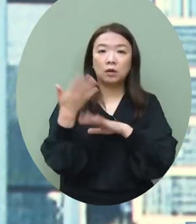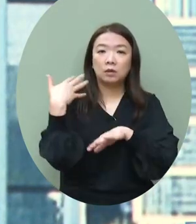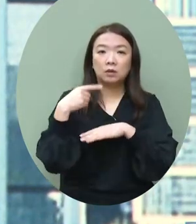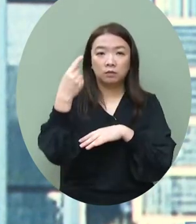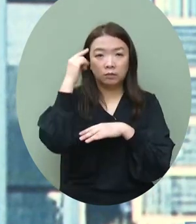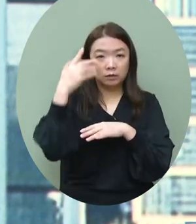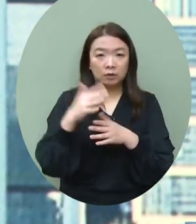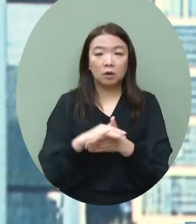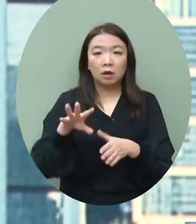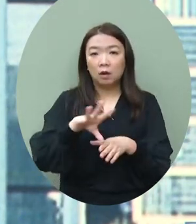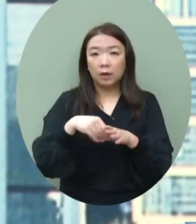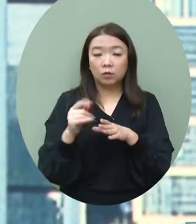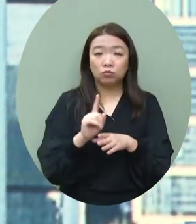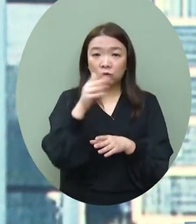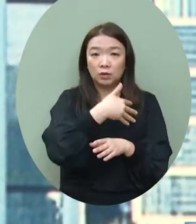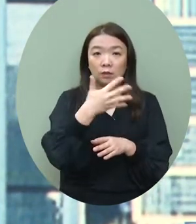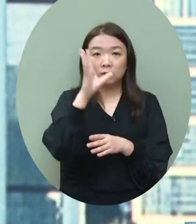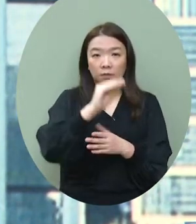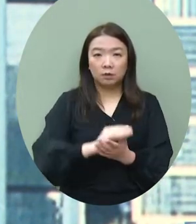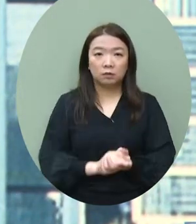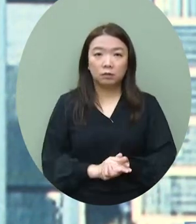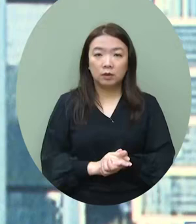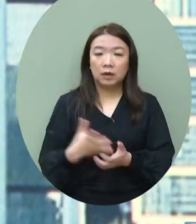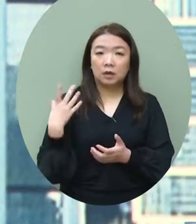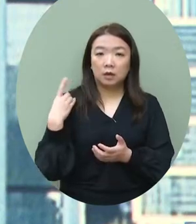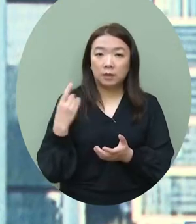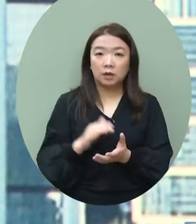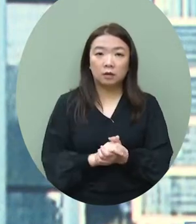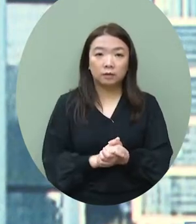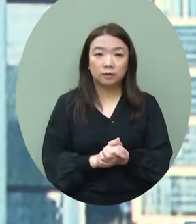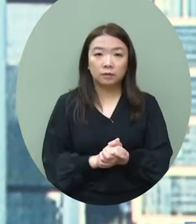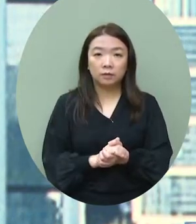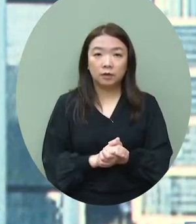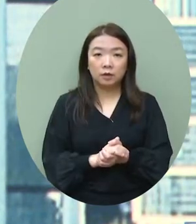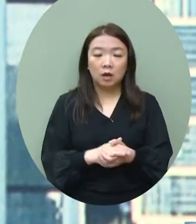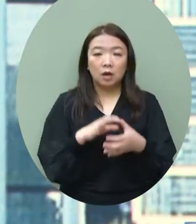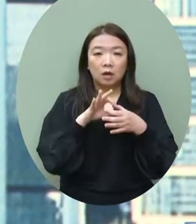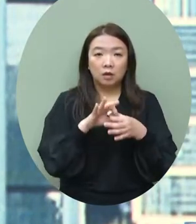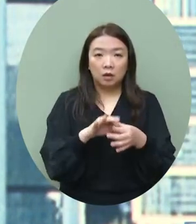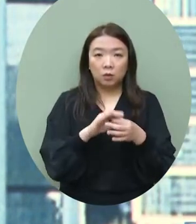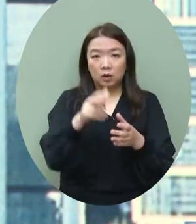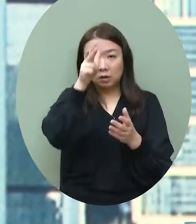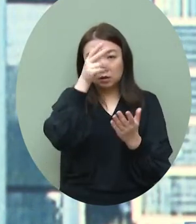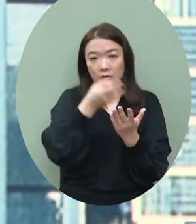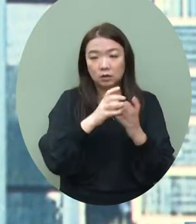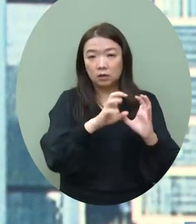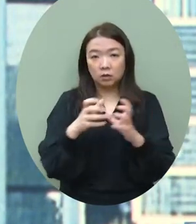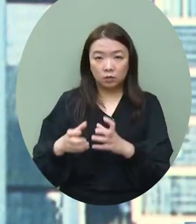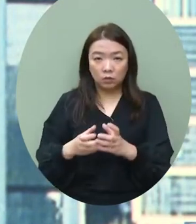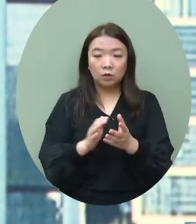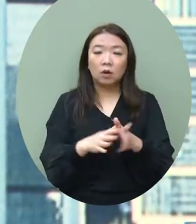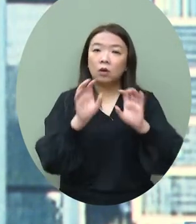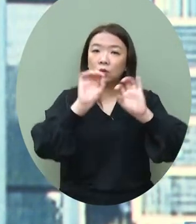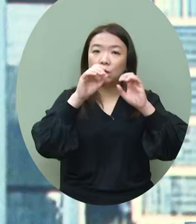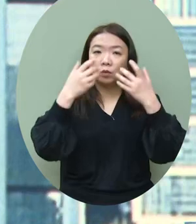即係包括當日星期5晚啦，琴日咧就係由相關嘅政策局同埋部門咧係公